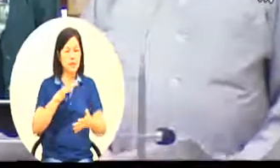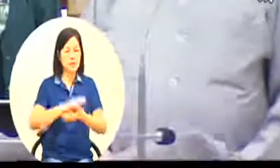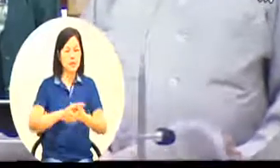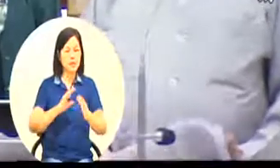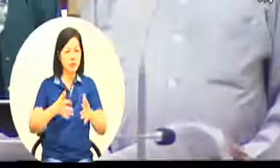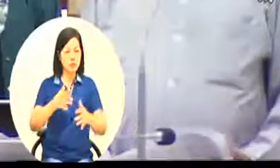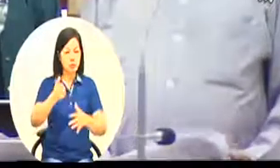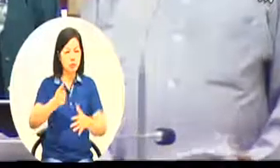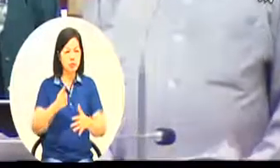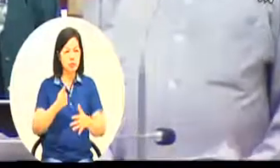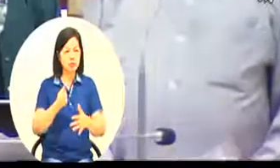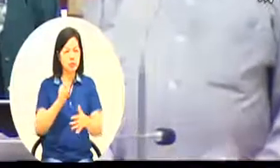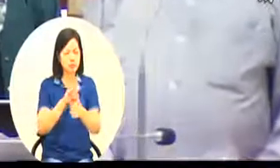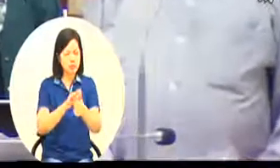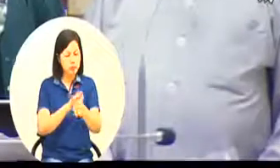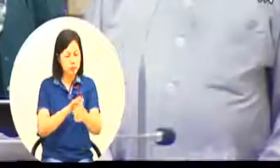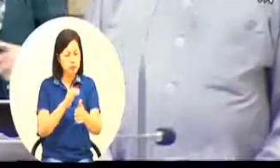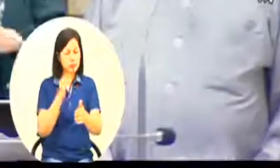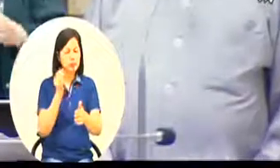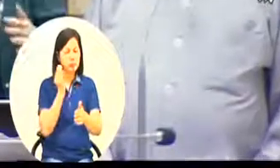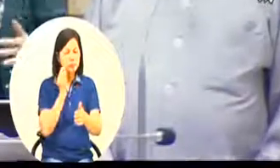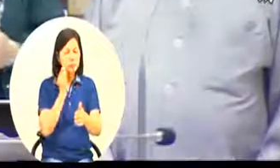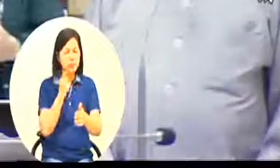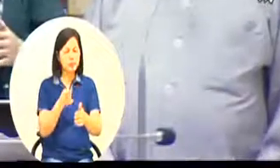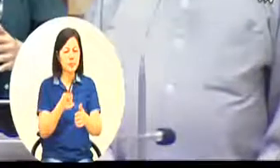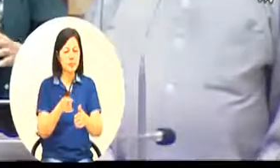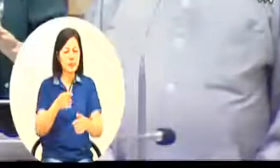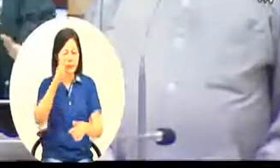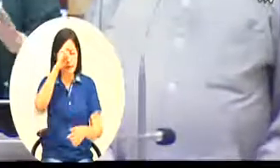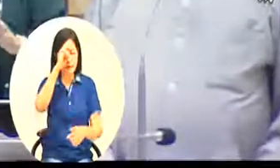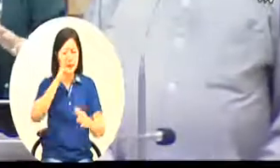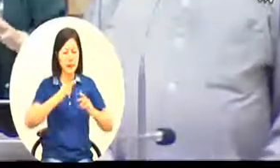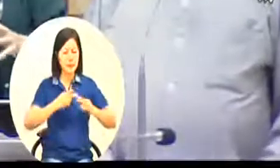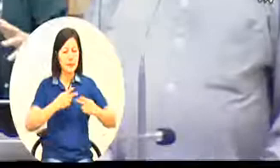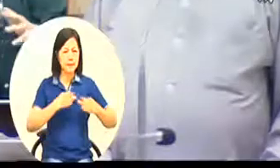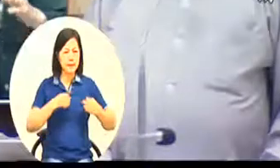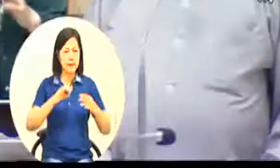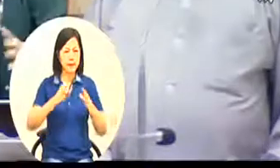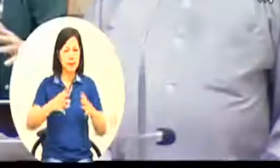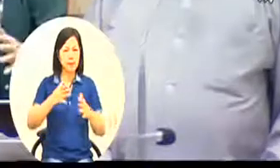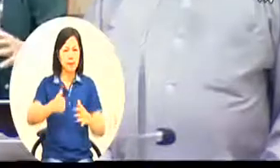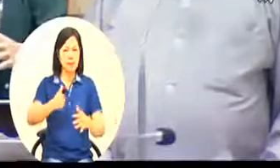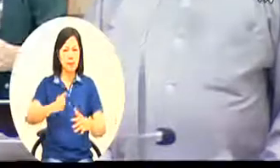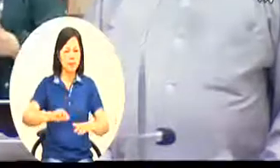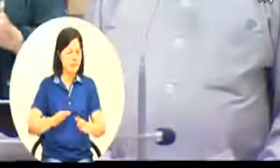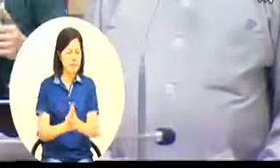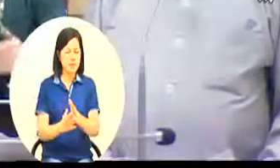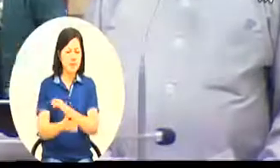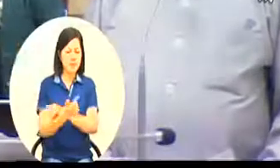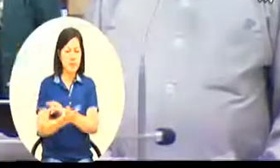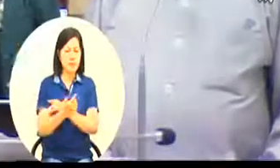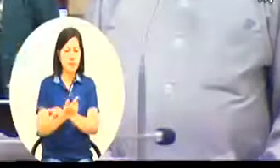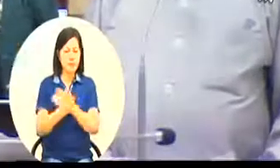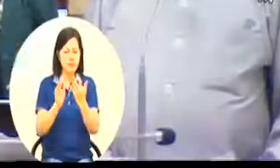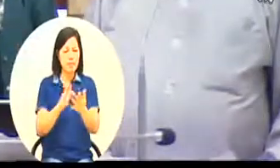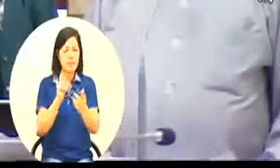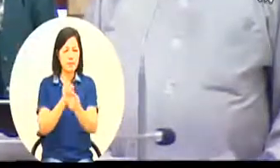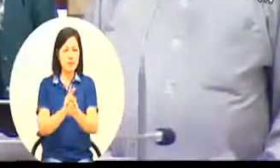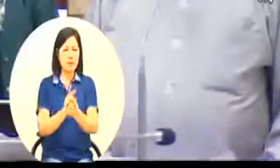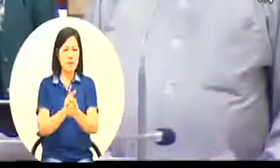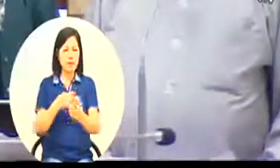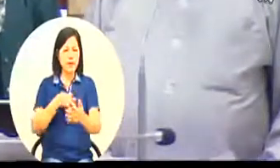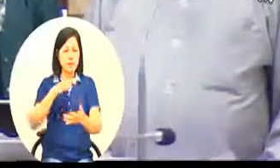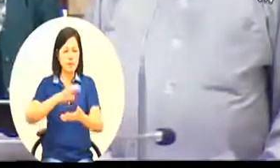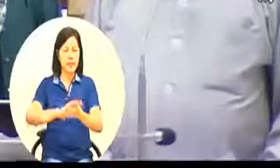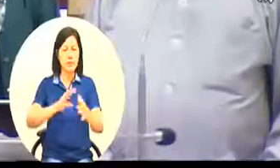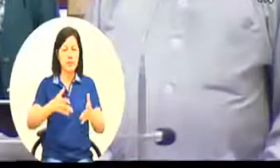啊，大家人期待讲蔡英文总统马上真紧啊去面对阿扁总统这个